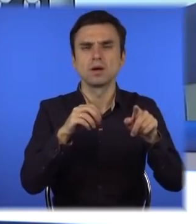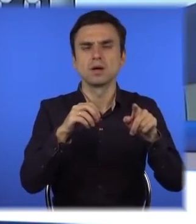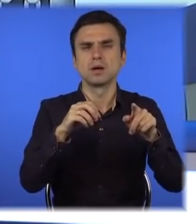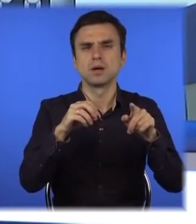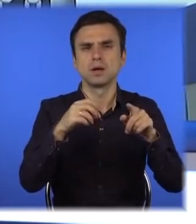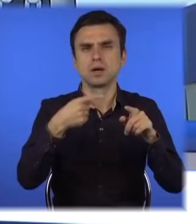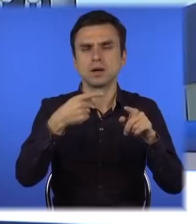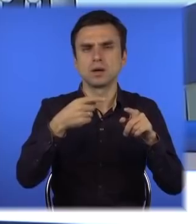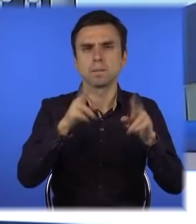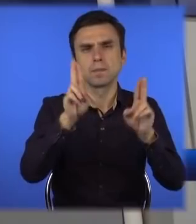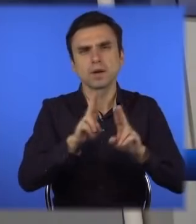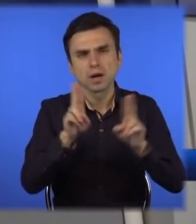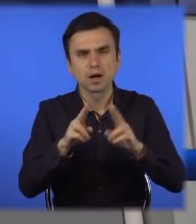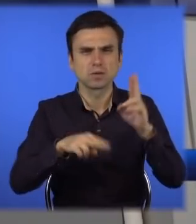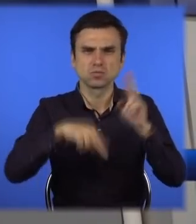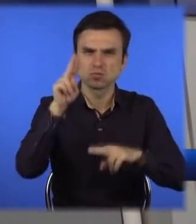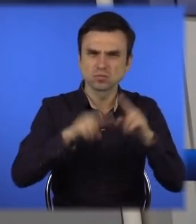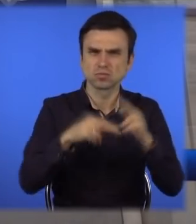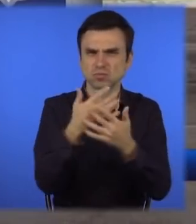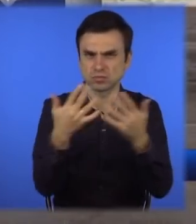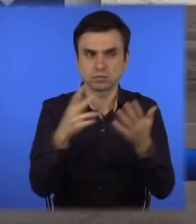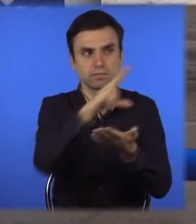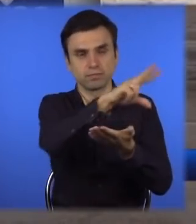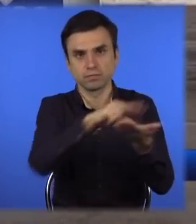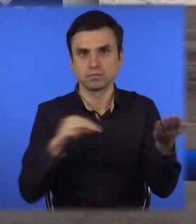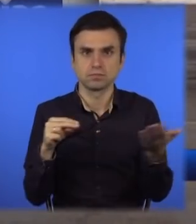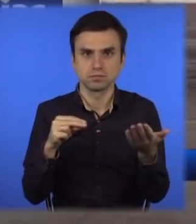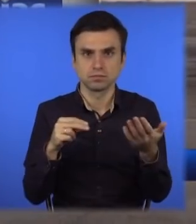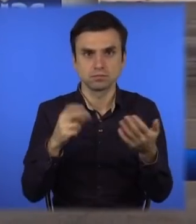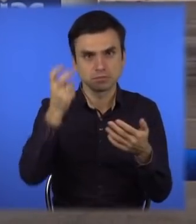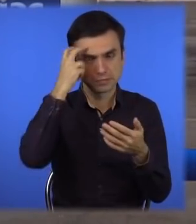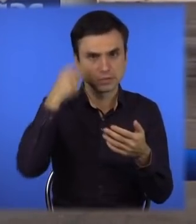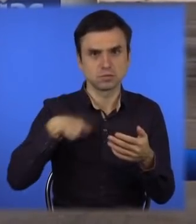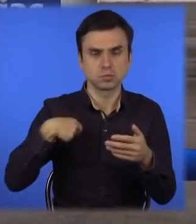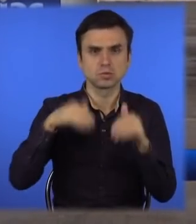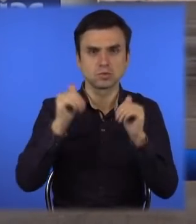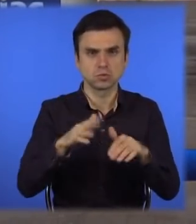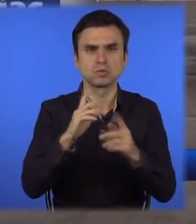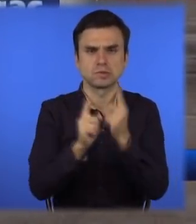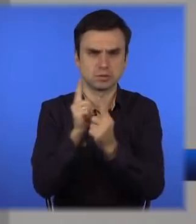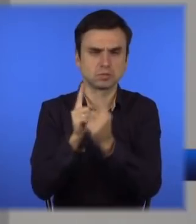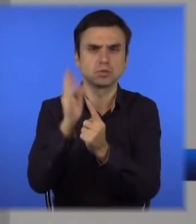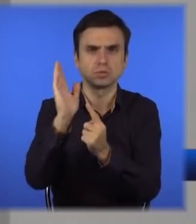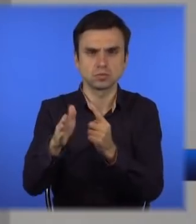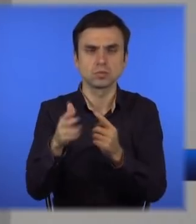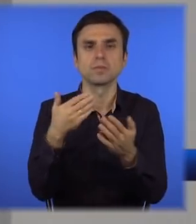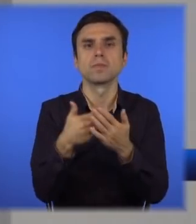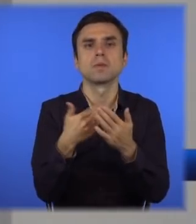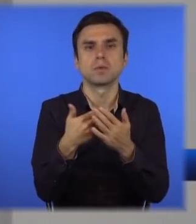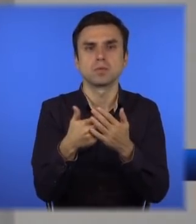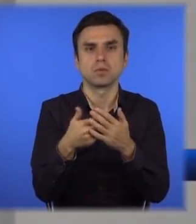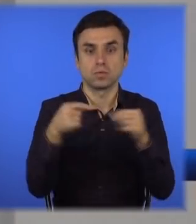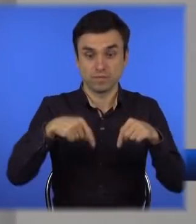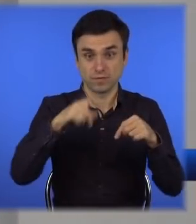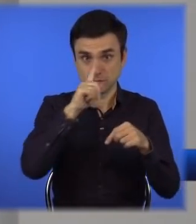коштував $60, то зараз – 80. До того ж, роль зіграла і девальвація гривні. Загалом, за останній рік